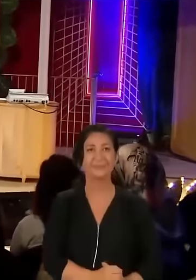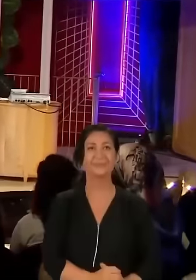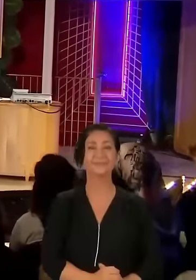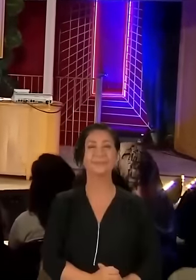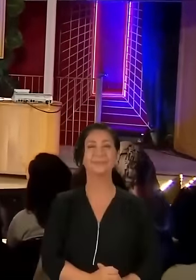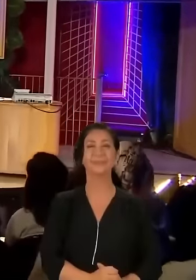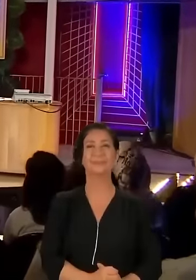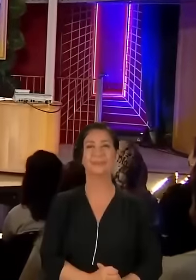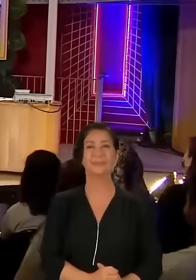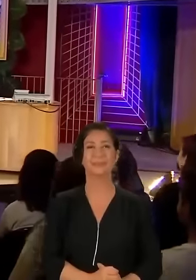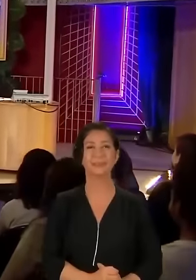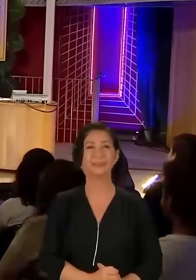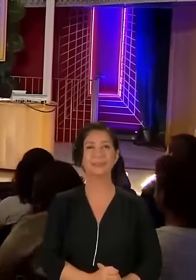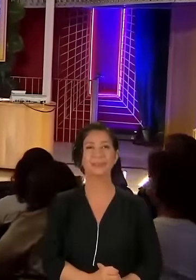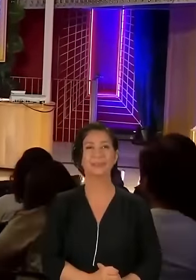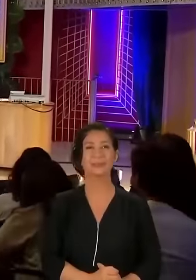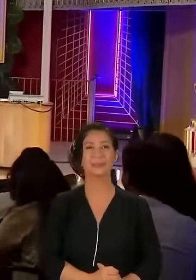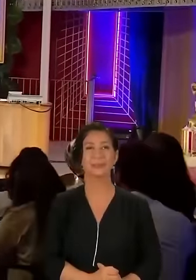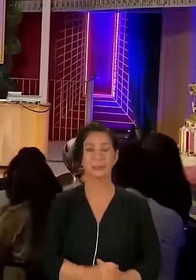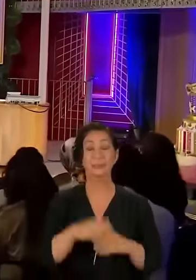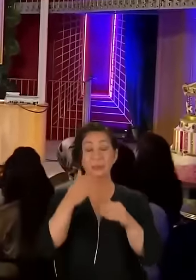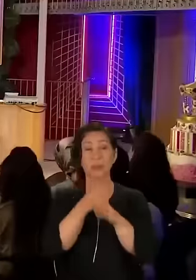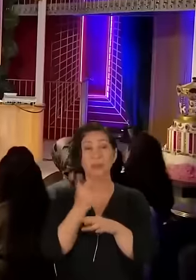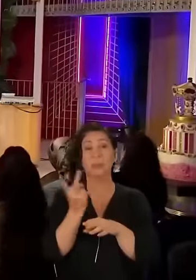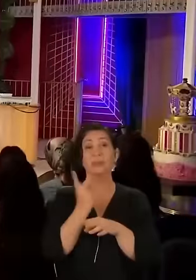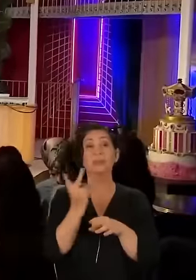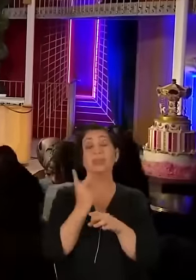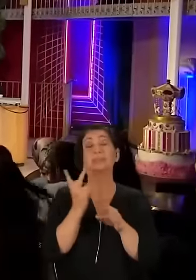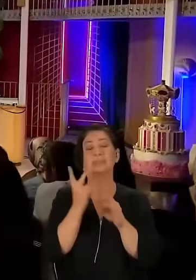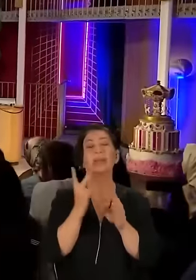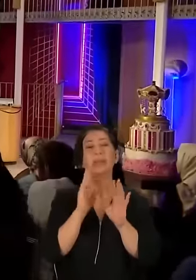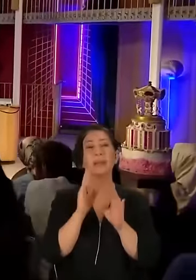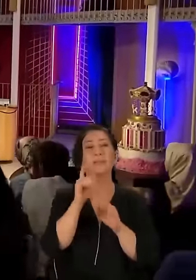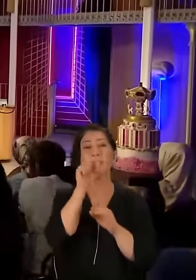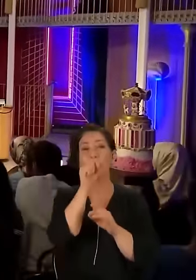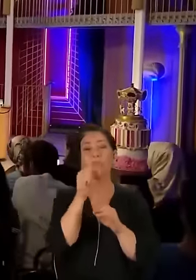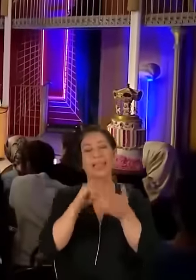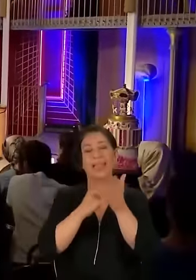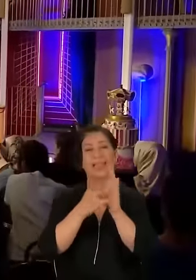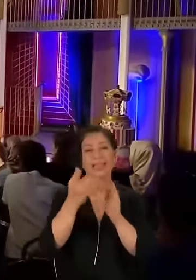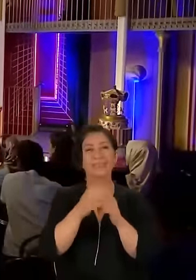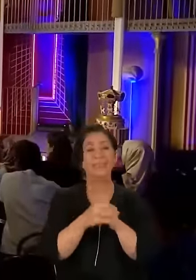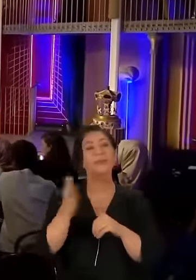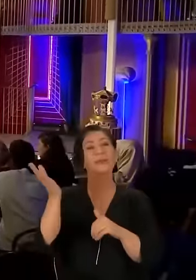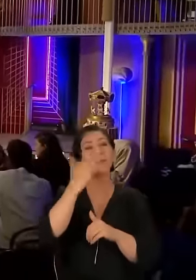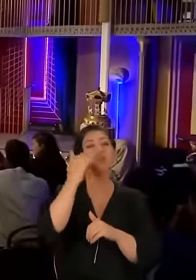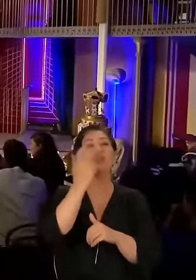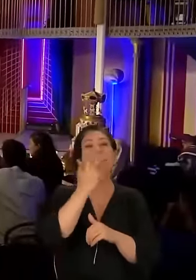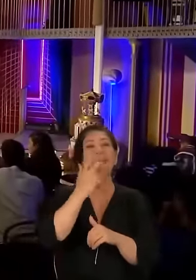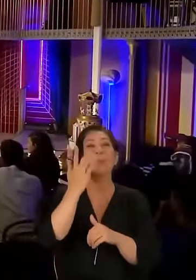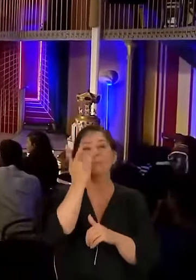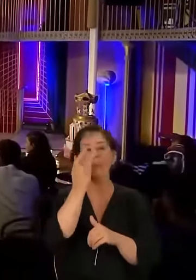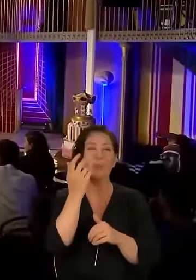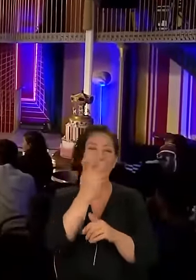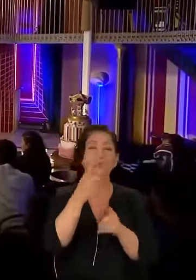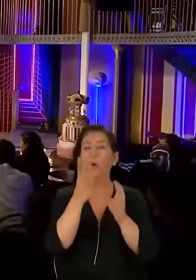Peki, şarkının asıl bölümlerini sen mi söylüyorsun? Murat. İkimiz de. Evet. Peki, bir mikrofonla idare edin. Peki, tamam. verin bunun